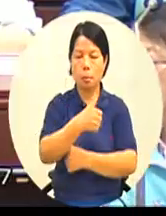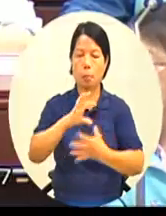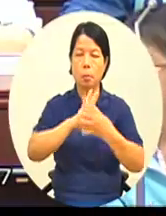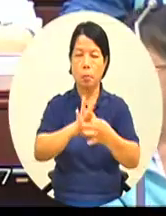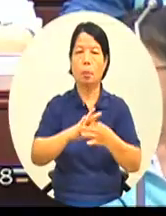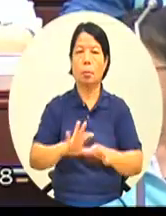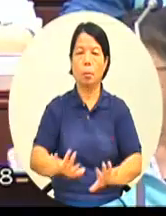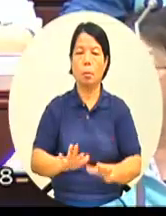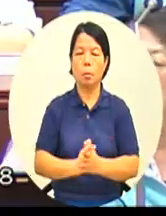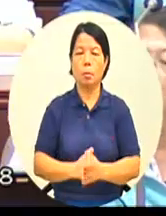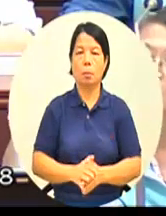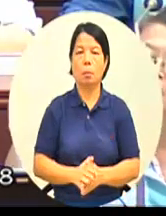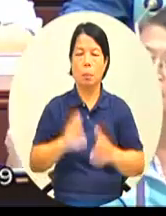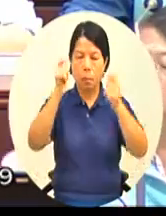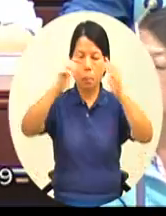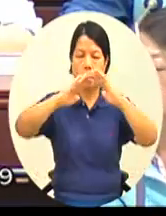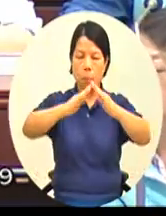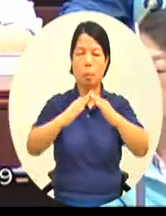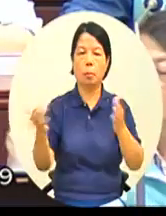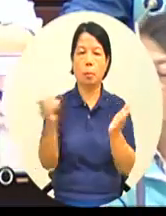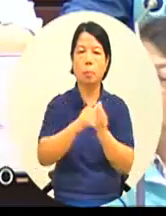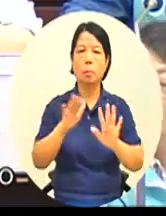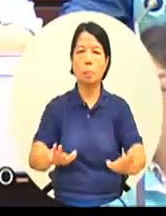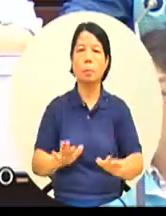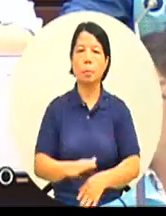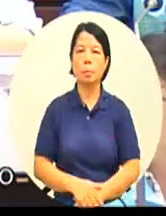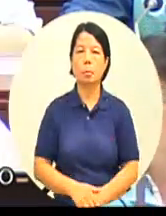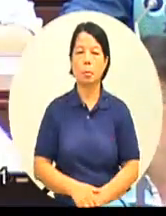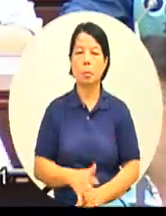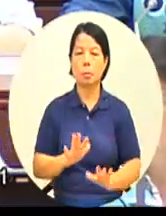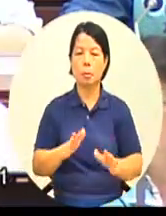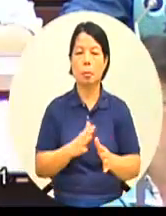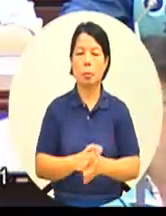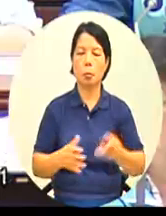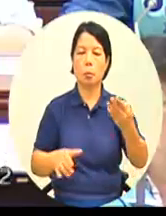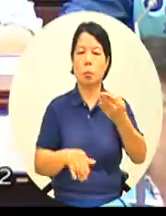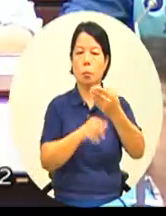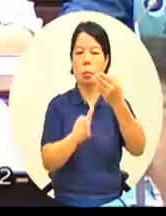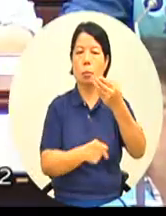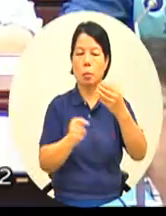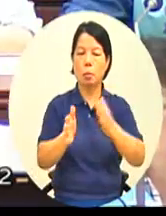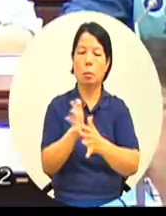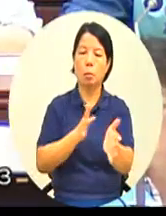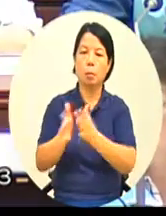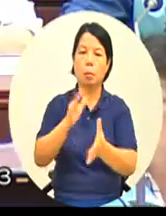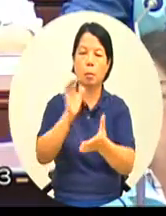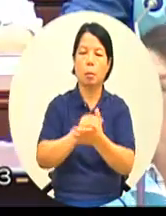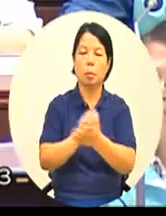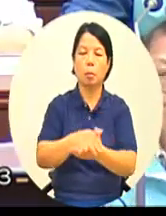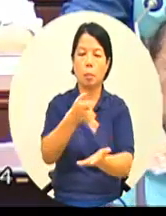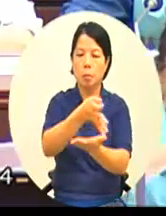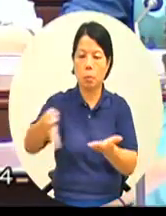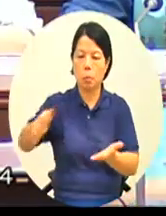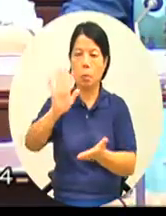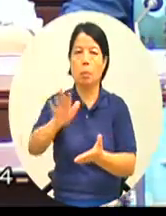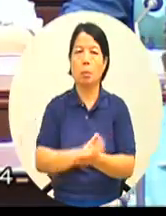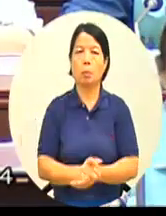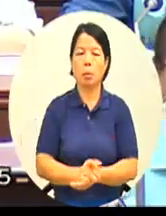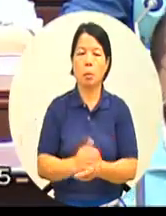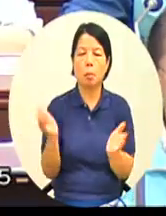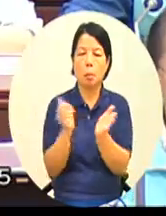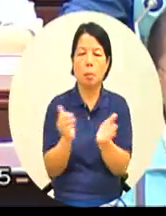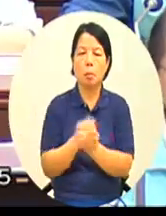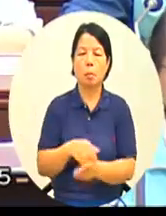们目前高雄市截至差不多9月底，我们的街友列册的人数是将近